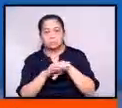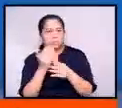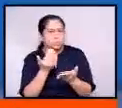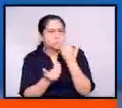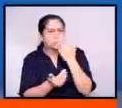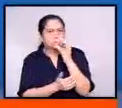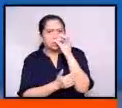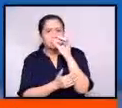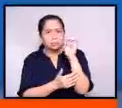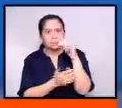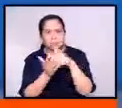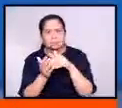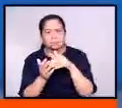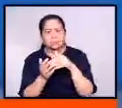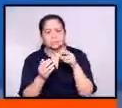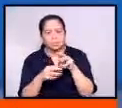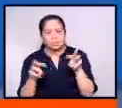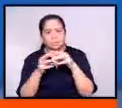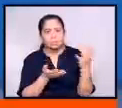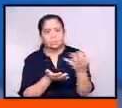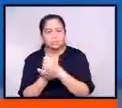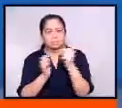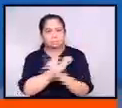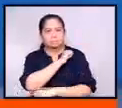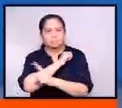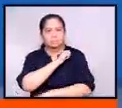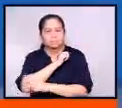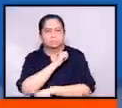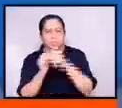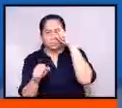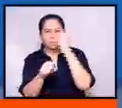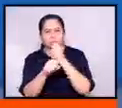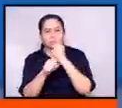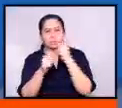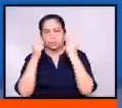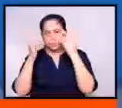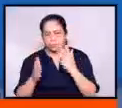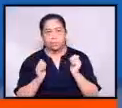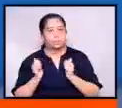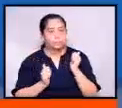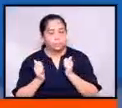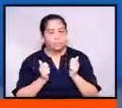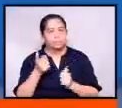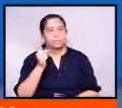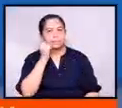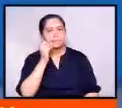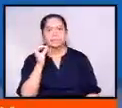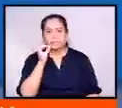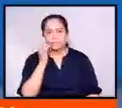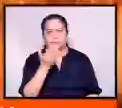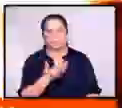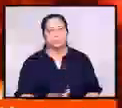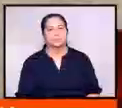halos 800,000 piso ang nakolekt ng multa mula sa mga pasaway na turista. Umaaksyon si Shaila